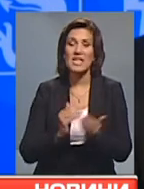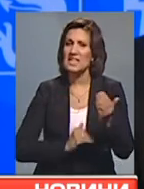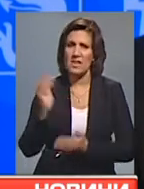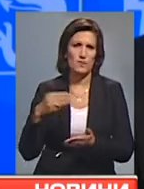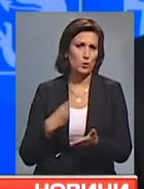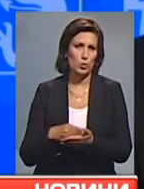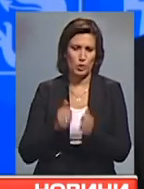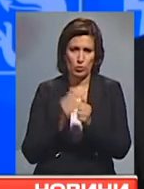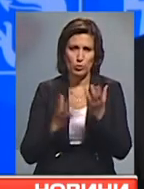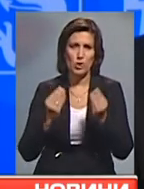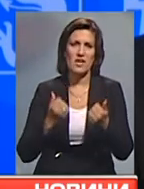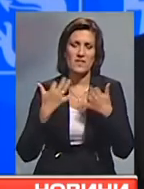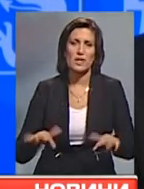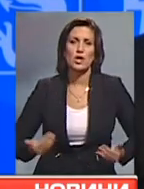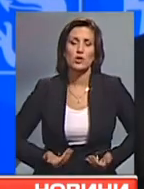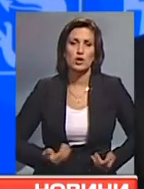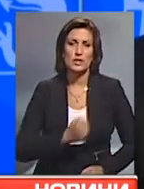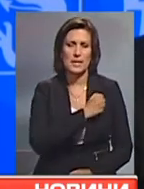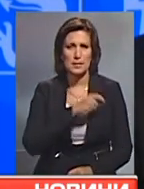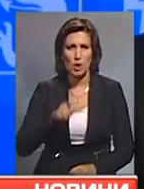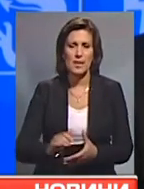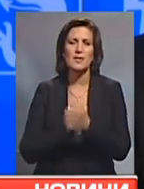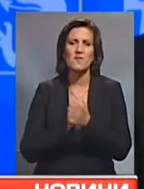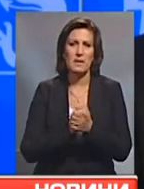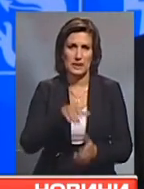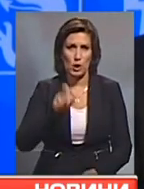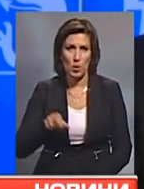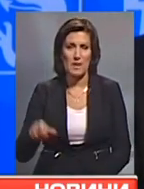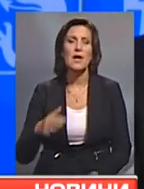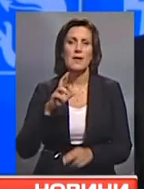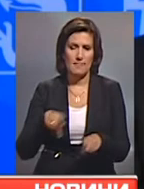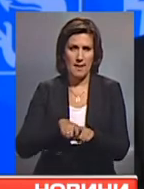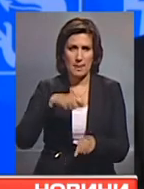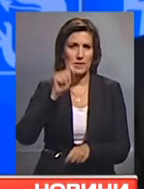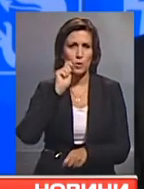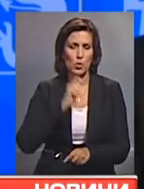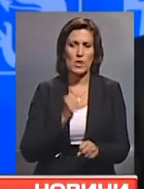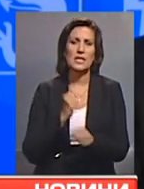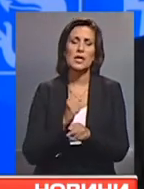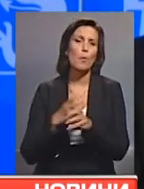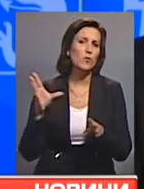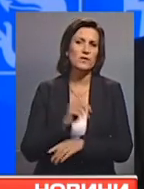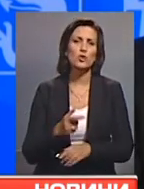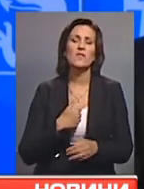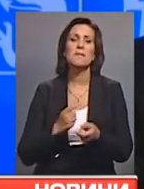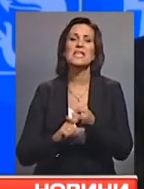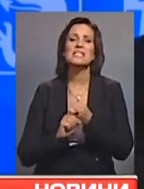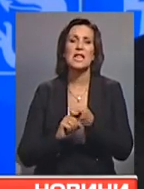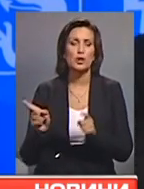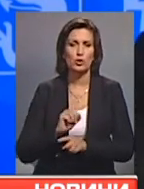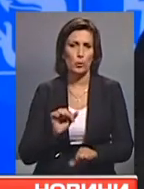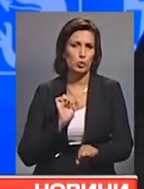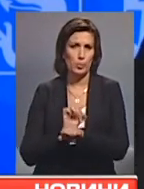найвищу ціну щодня втрачаючи життя солдатів і можна громадян і я як президент України Роблю все що від мене залежить